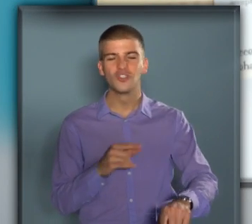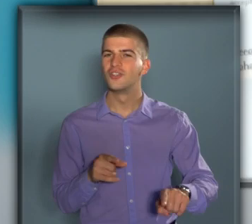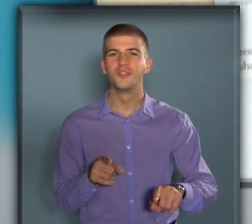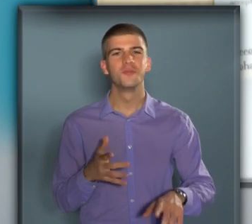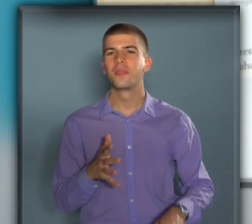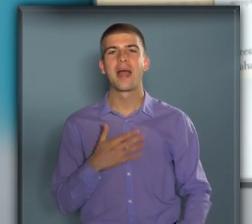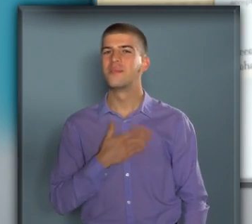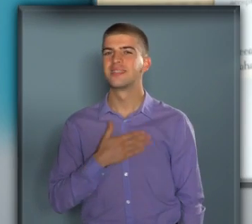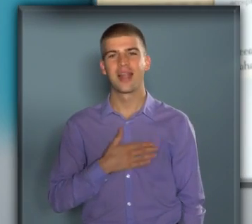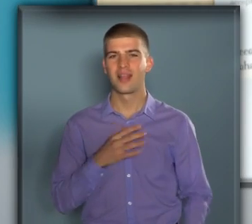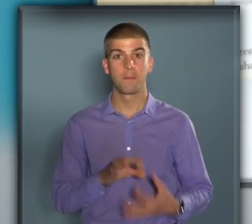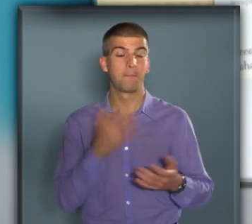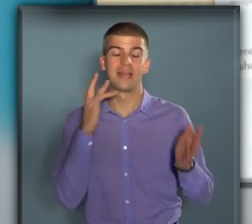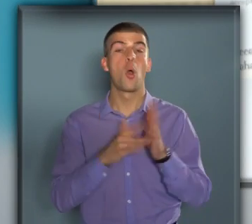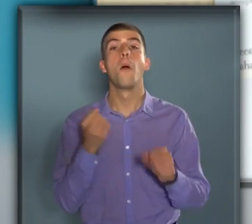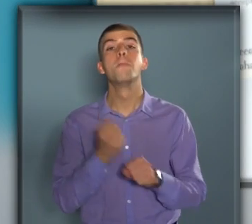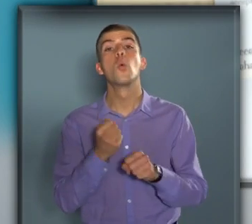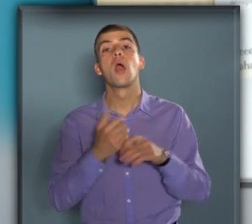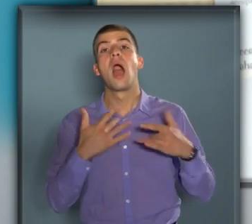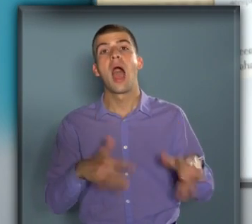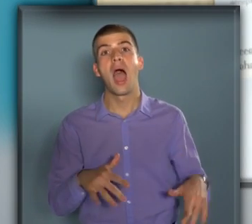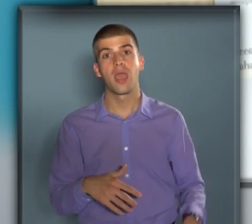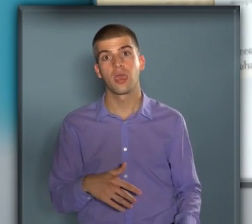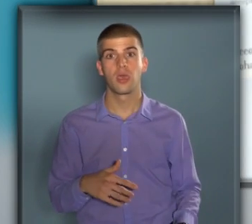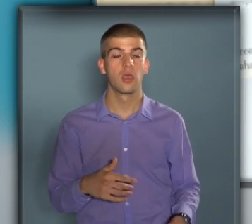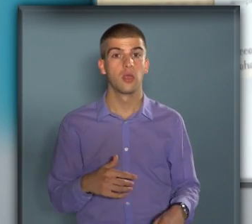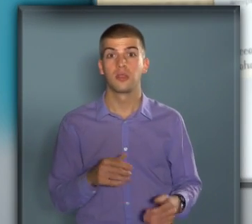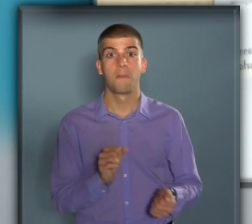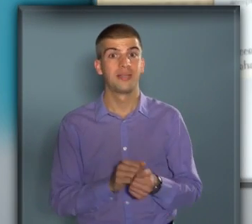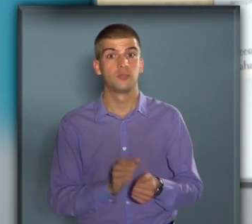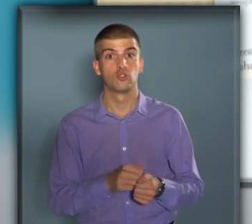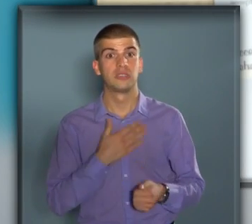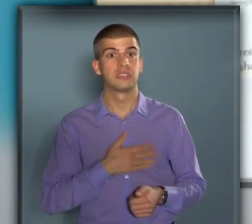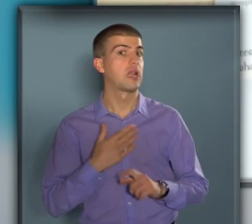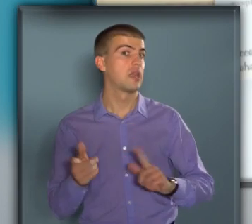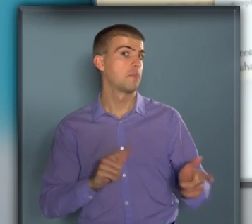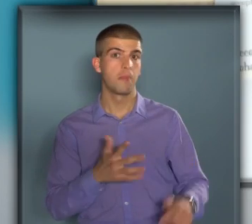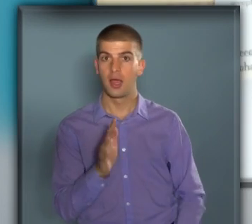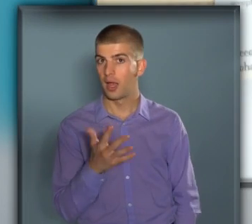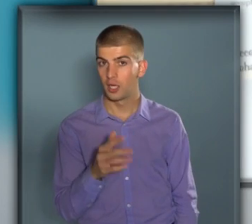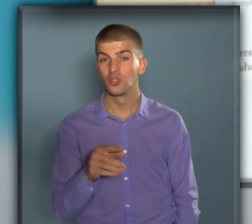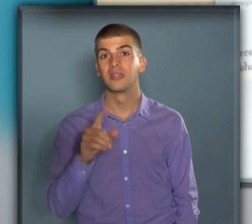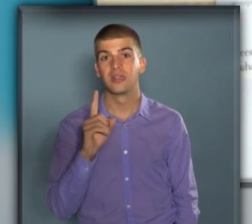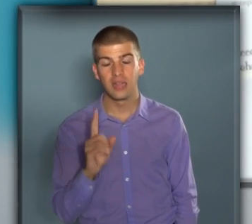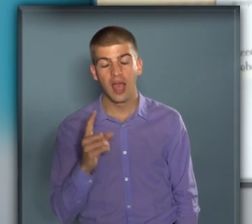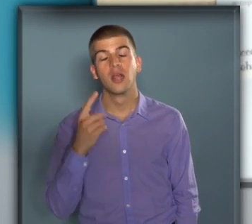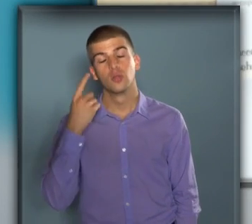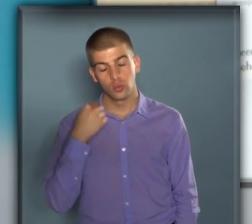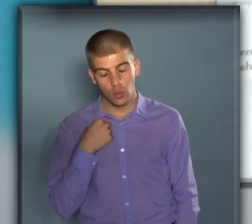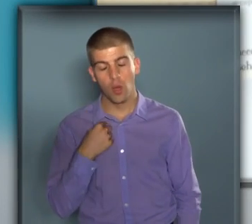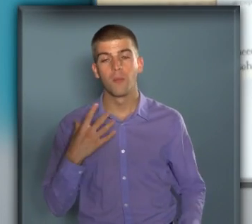ez a kapcsolat, vegyünk például egy munkahelyet, nem feltétlenül szeretjük egymást, de érezzük, hogy